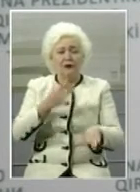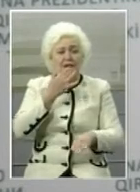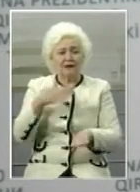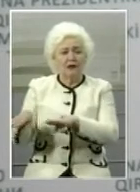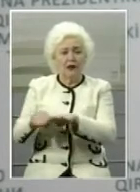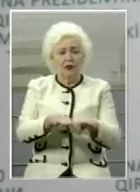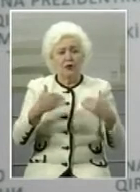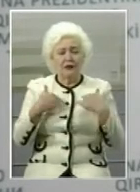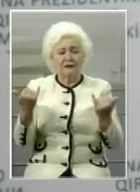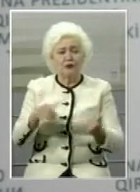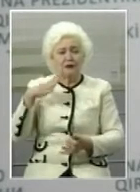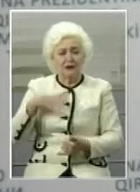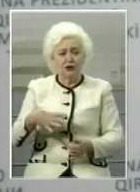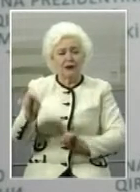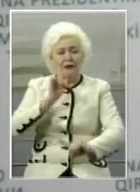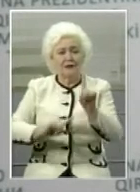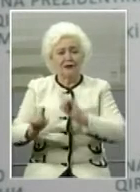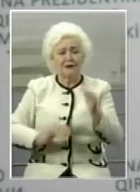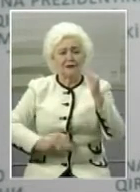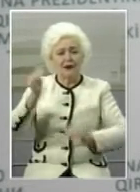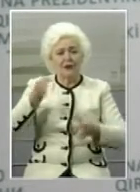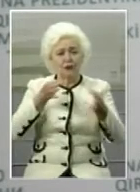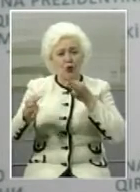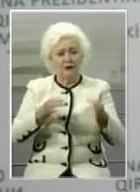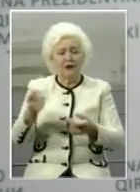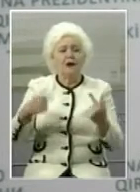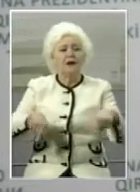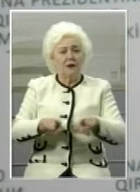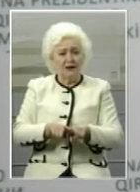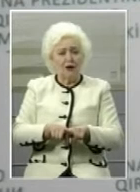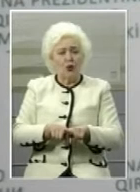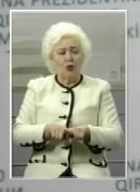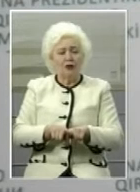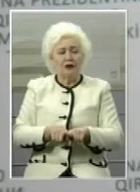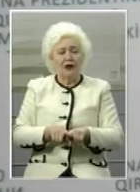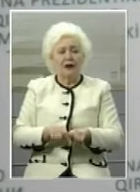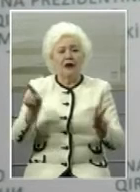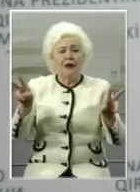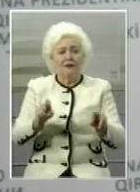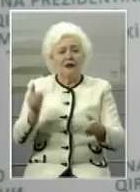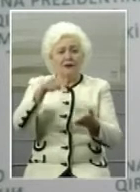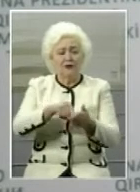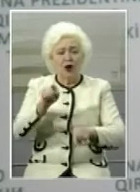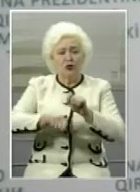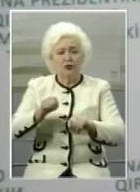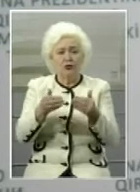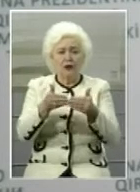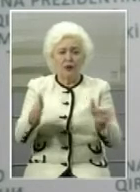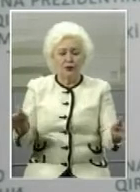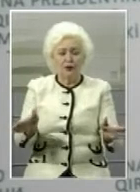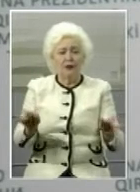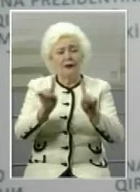Ми сьогодні чекаємо засідання Верховної Ради. І також тримаються на контролі пункті пропуски.